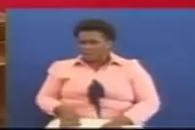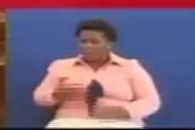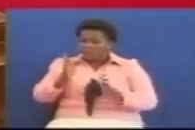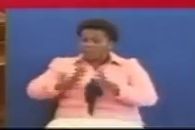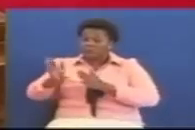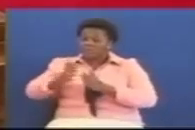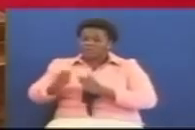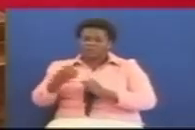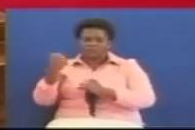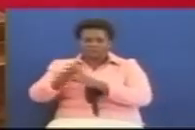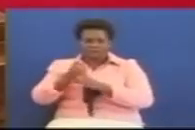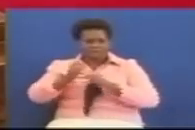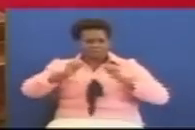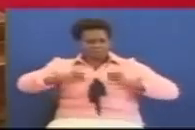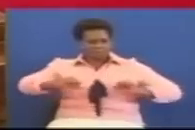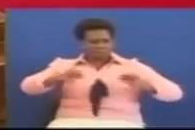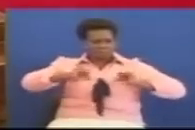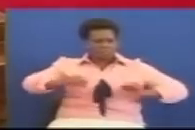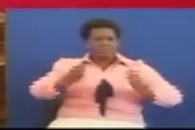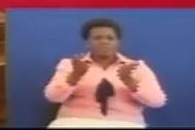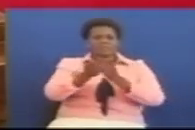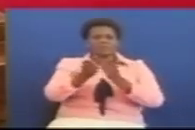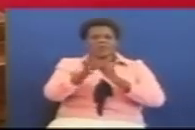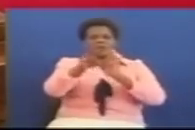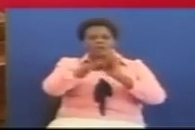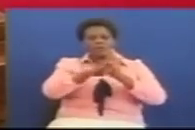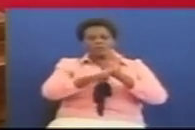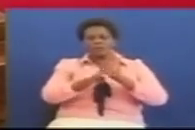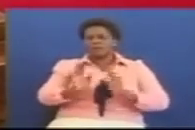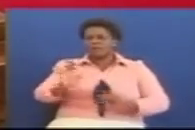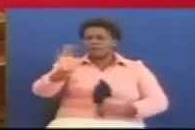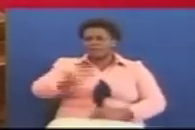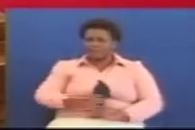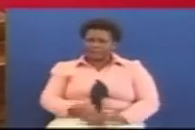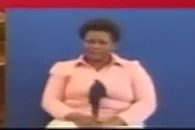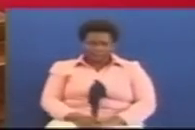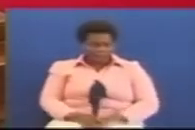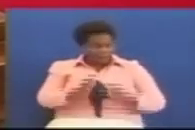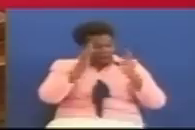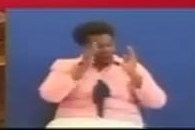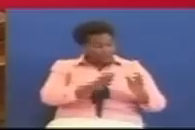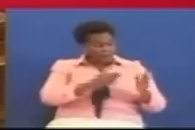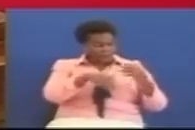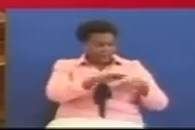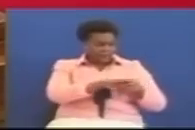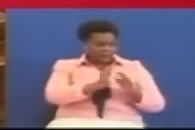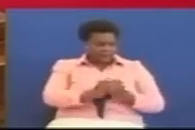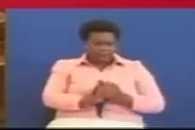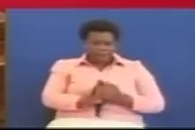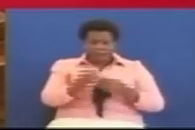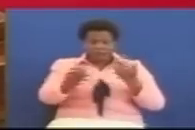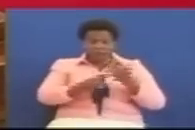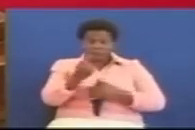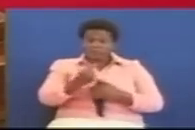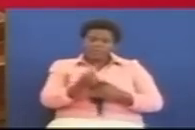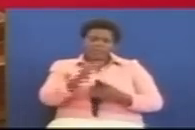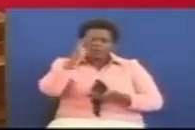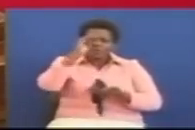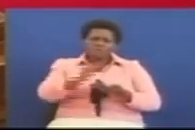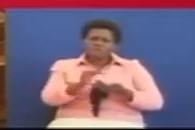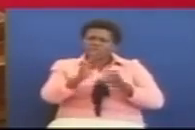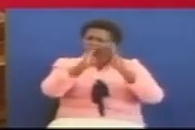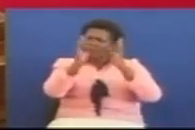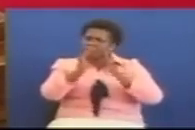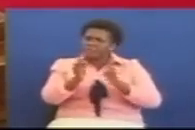kwa ratiba waliojipangia. Mheshimiwa mwenyekiti, kutokana na uhaba wa miundombinu